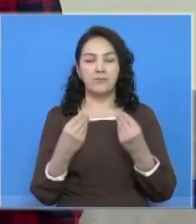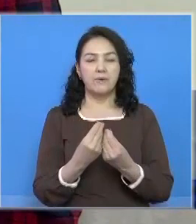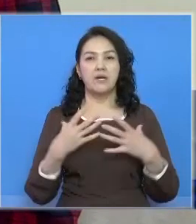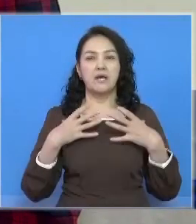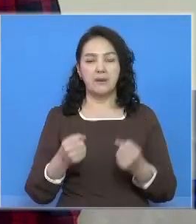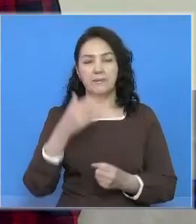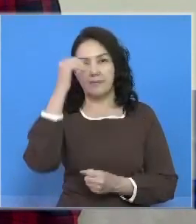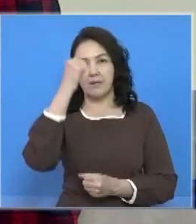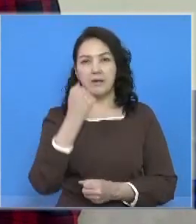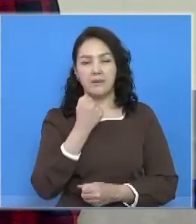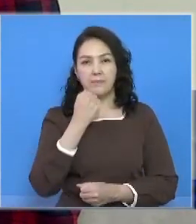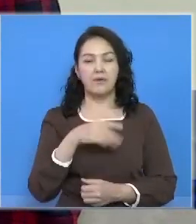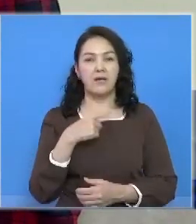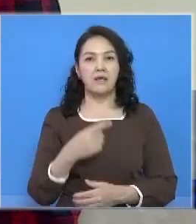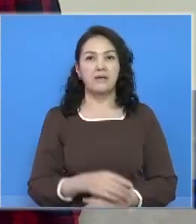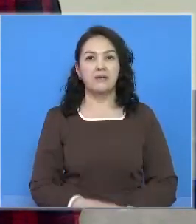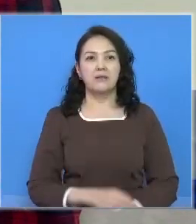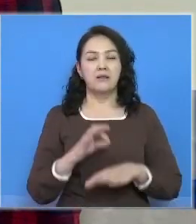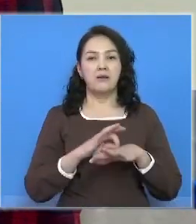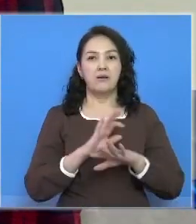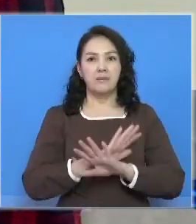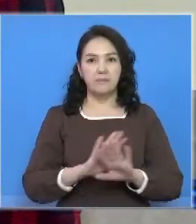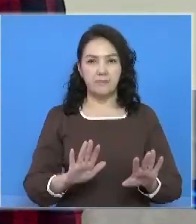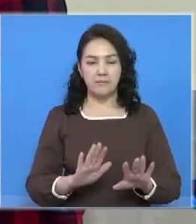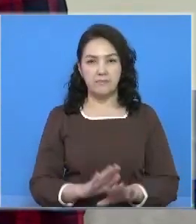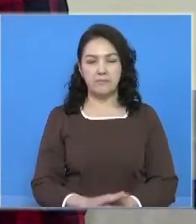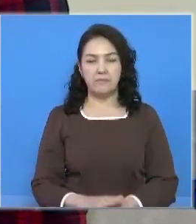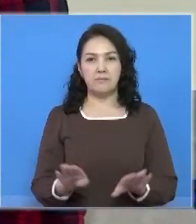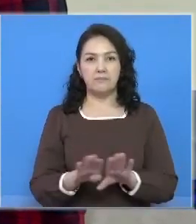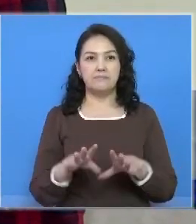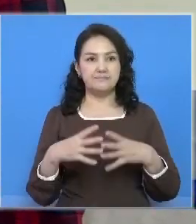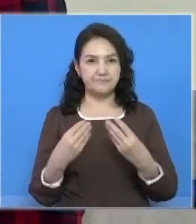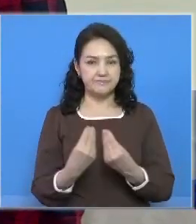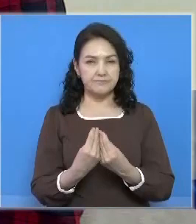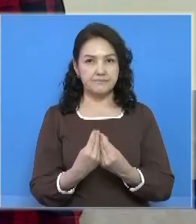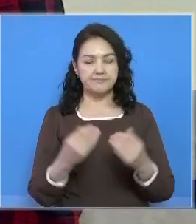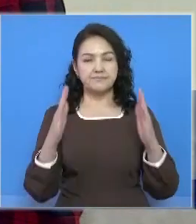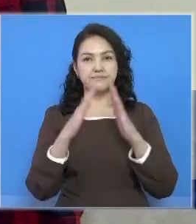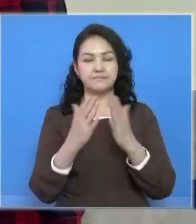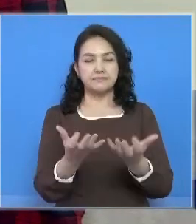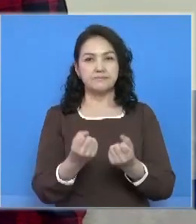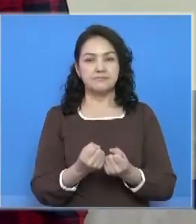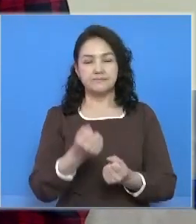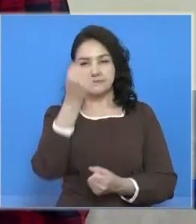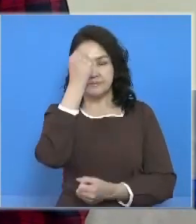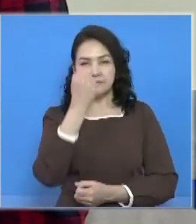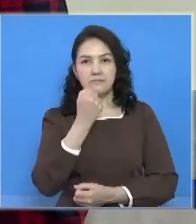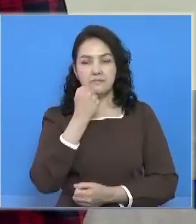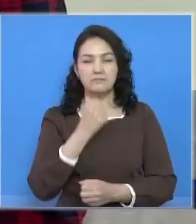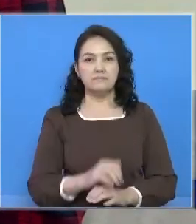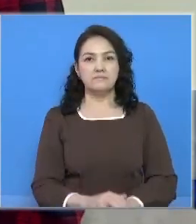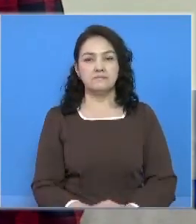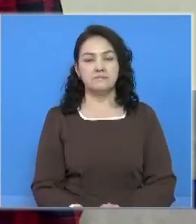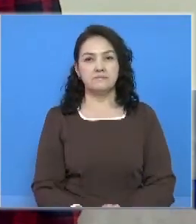болсын, дендері сау болсын, ауырмасын. Осындай отбасы баспана алып отқаныма рахмет. Алғысым